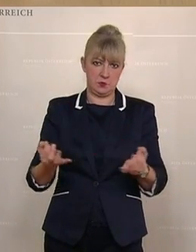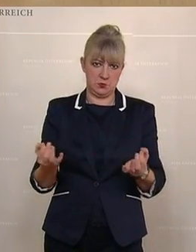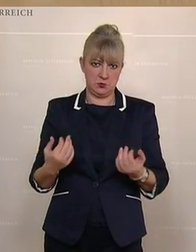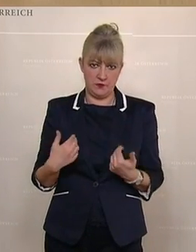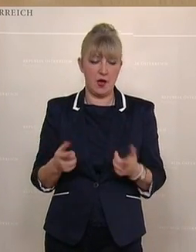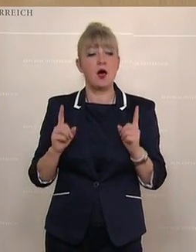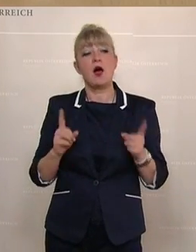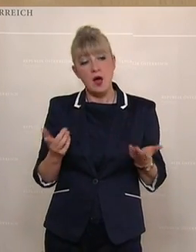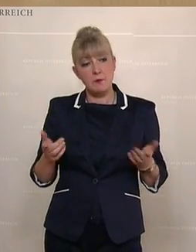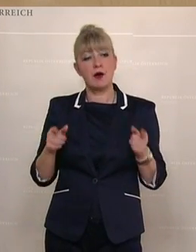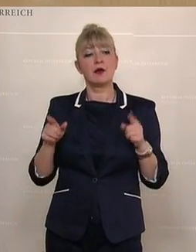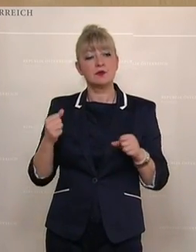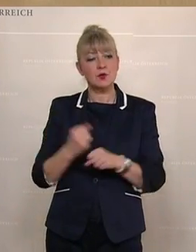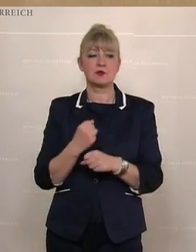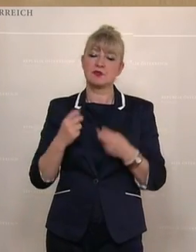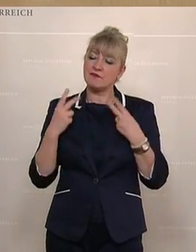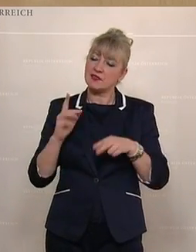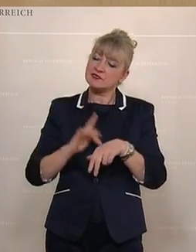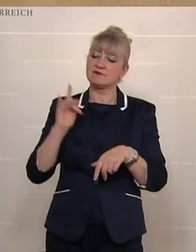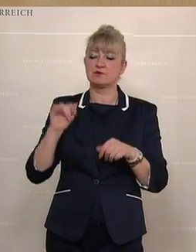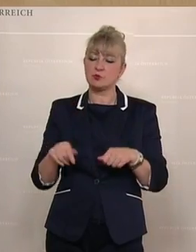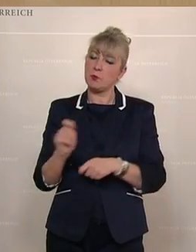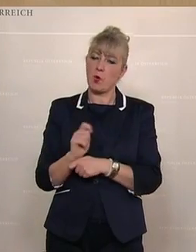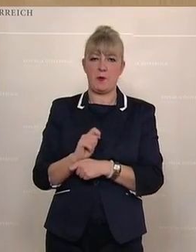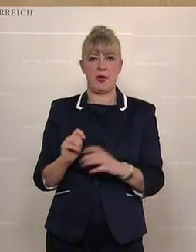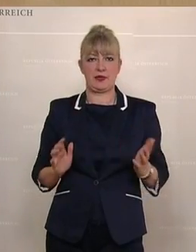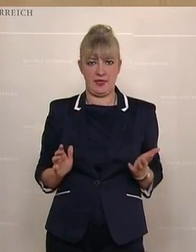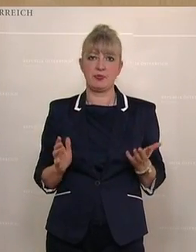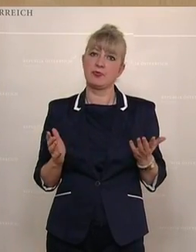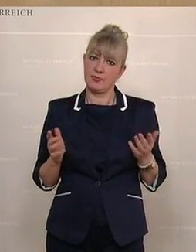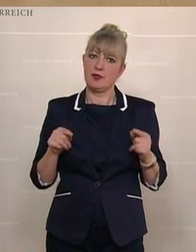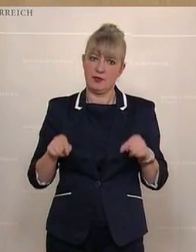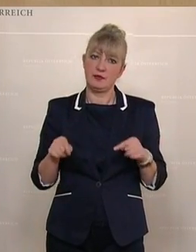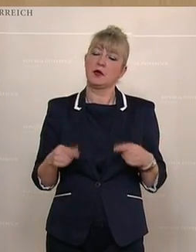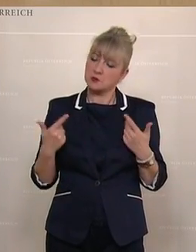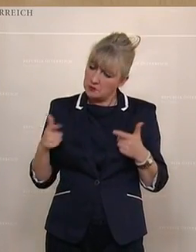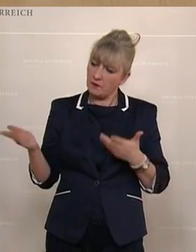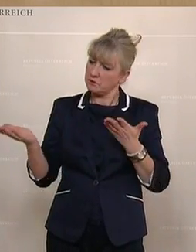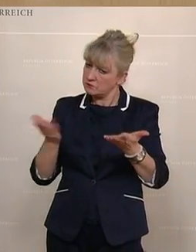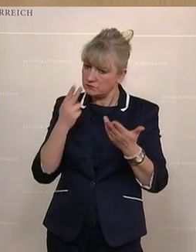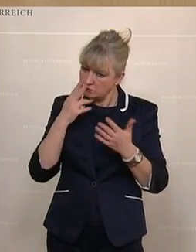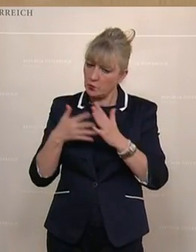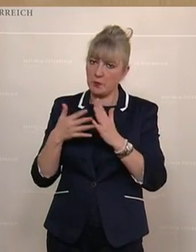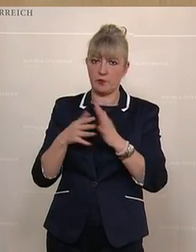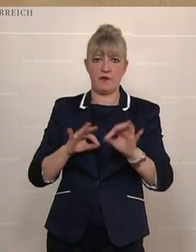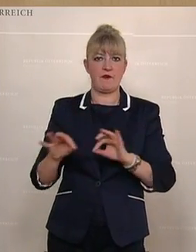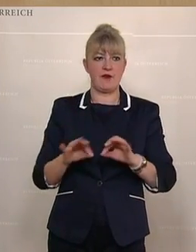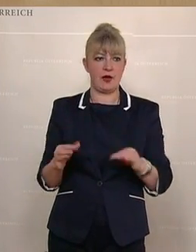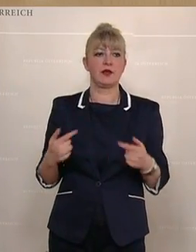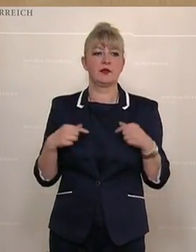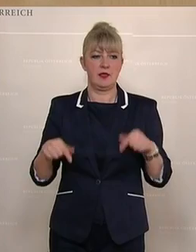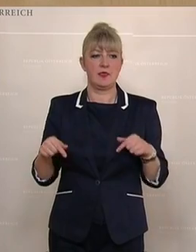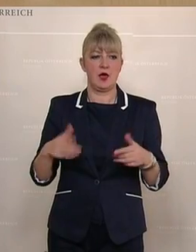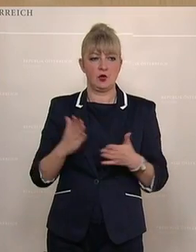sind. Aber dass man das weiterhin sensibel auch beobachten wird. Und auch das ist zugänglich einem Überprüfungsverfahren und wir